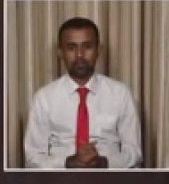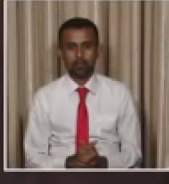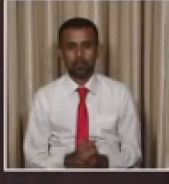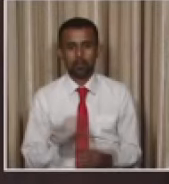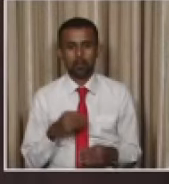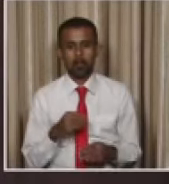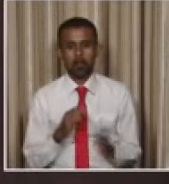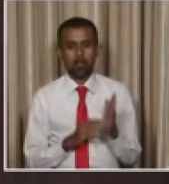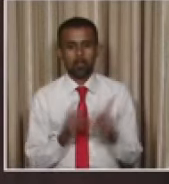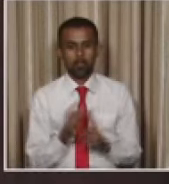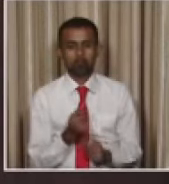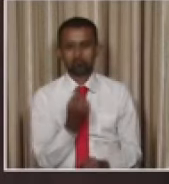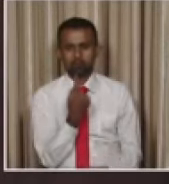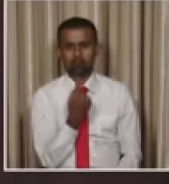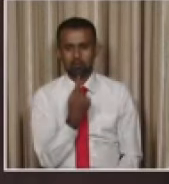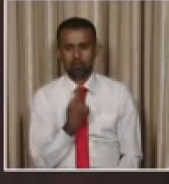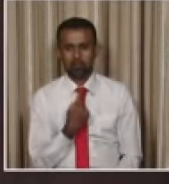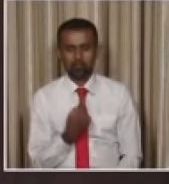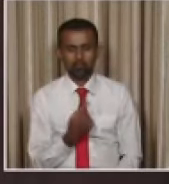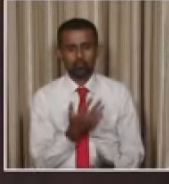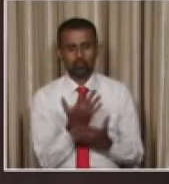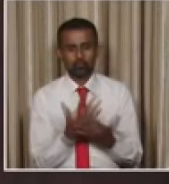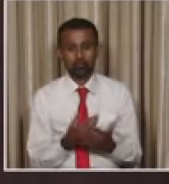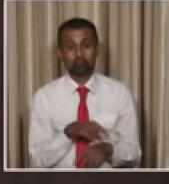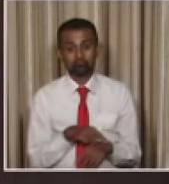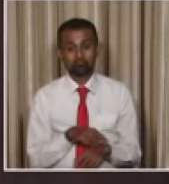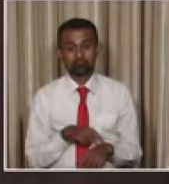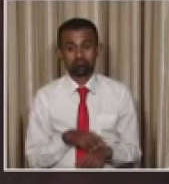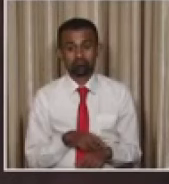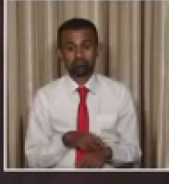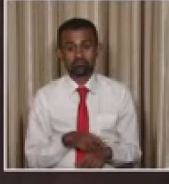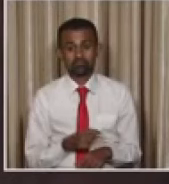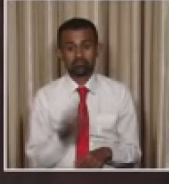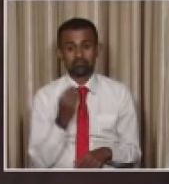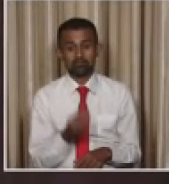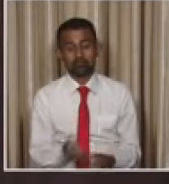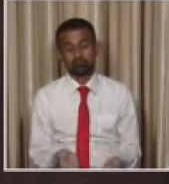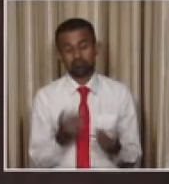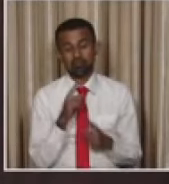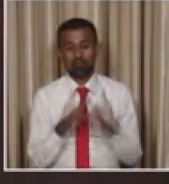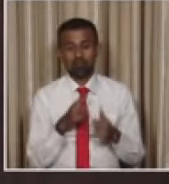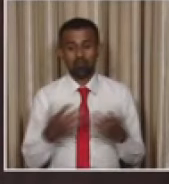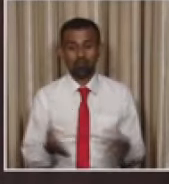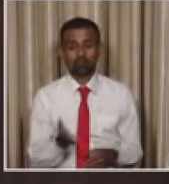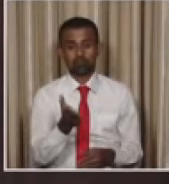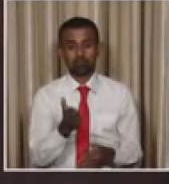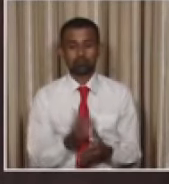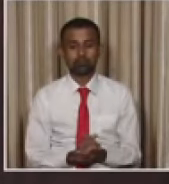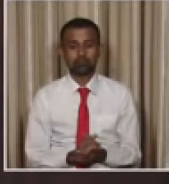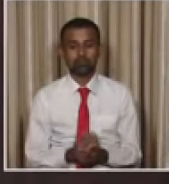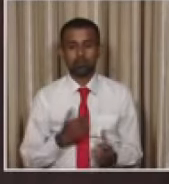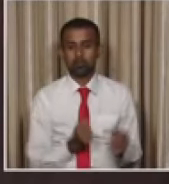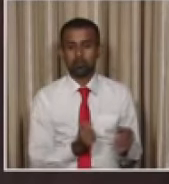Matuma Kyagan Kyagana Mamma Kalpanakare Monodme Kyanikil Pagana Velava Duna Nikang Kyoko Hidia. The Mama